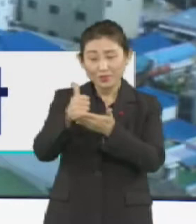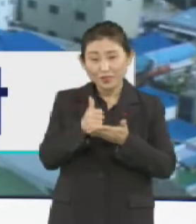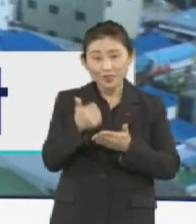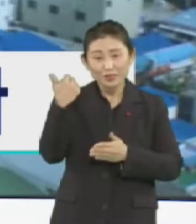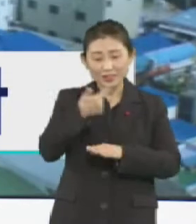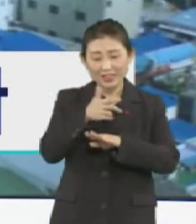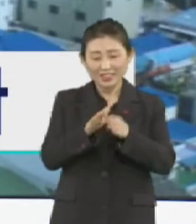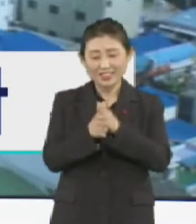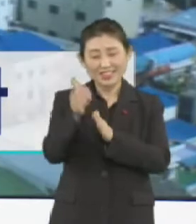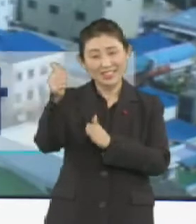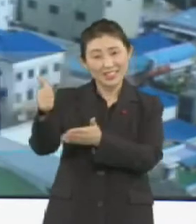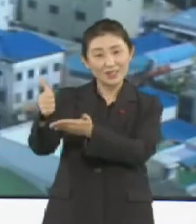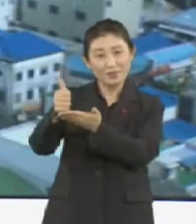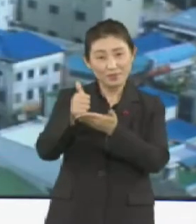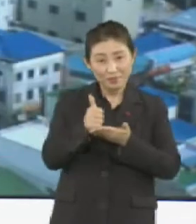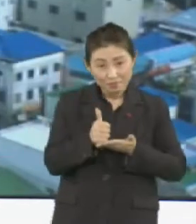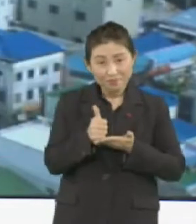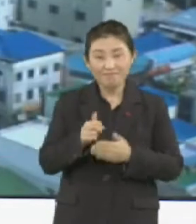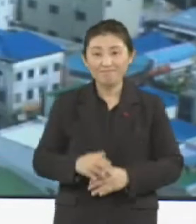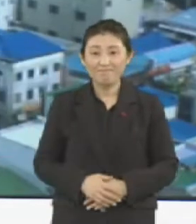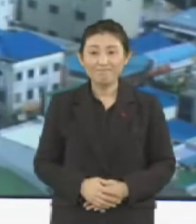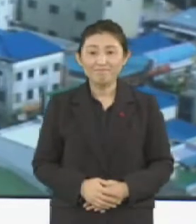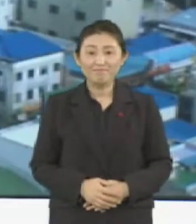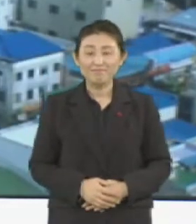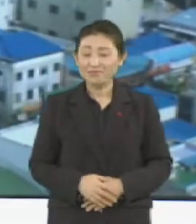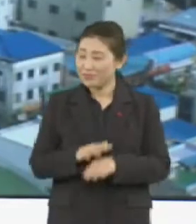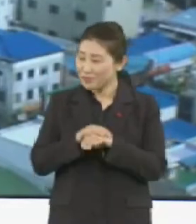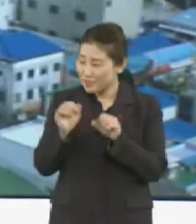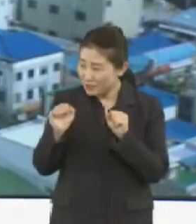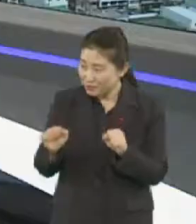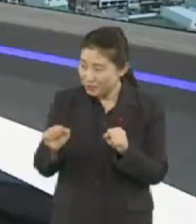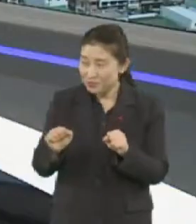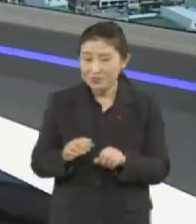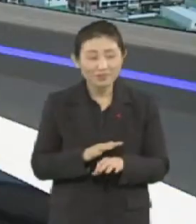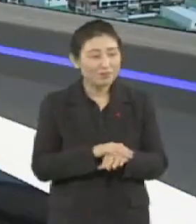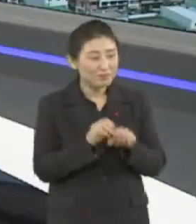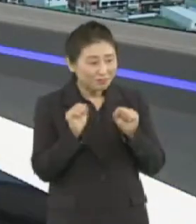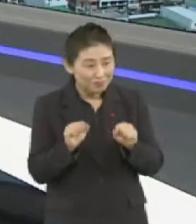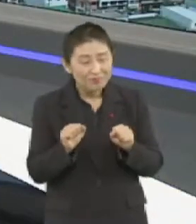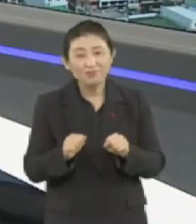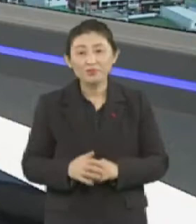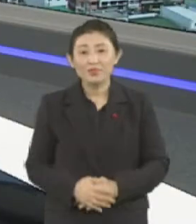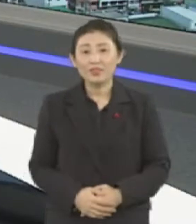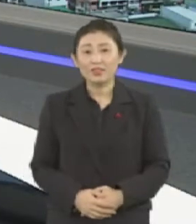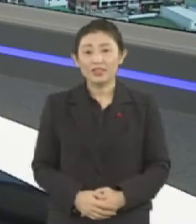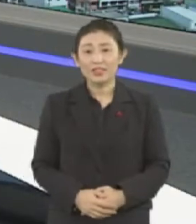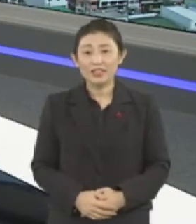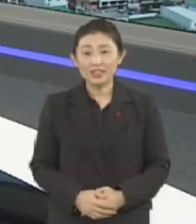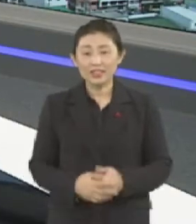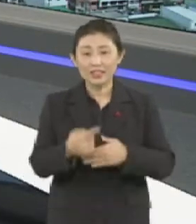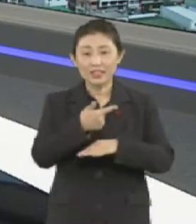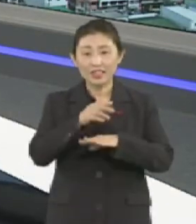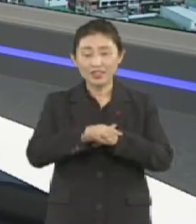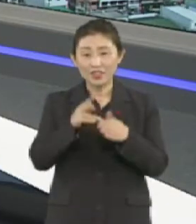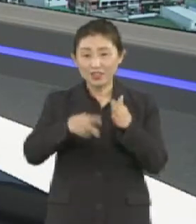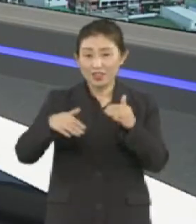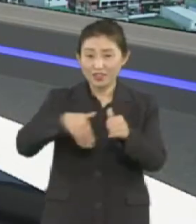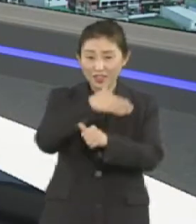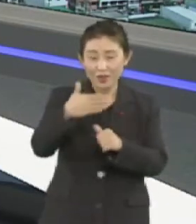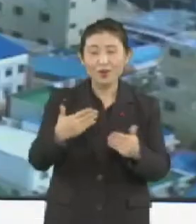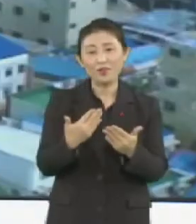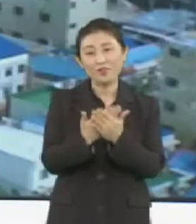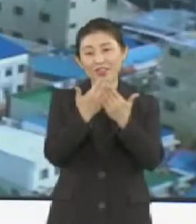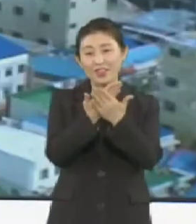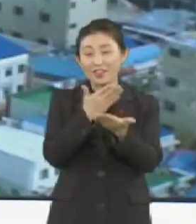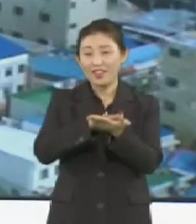허태정 대전시장님 스튜디오에 직접 나와 계십니다. 시장님, 안녕하십니까? 네, 안녕하세요. 시장님, 먼저 이제 대전 역세권 개발 사업 얘기부터